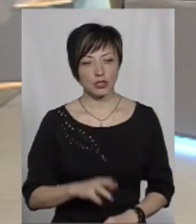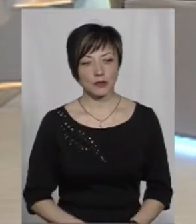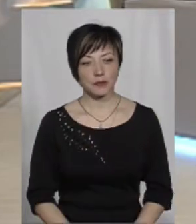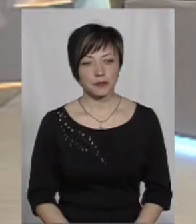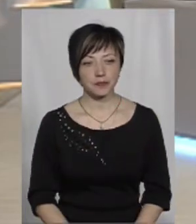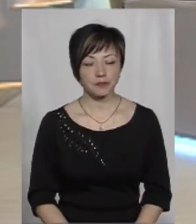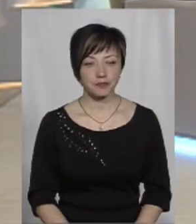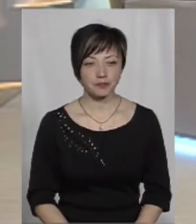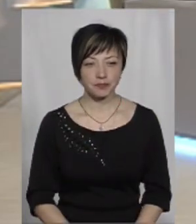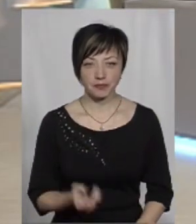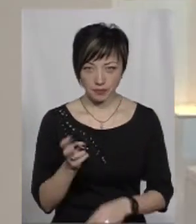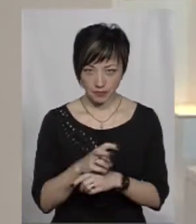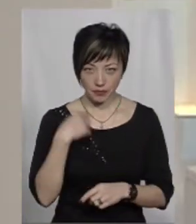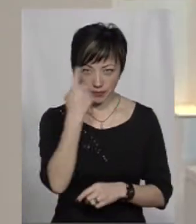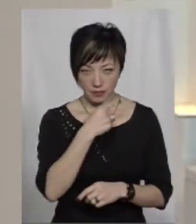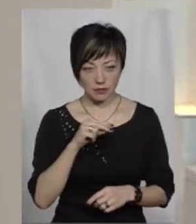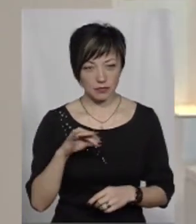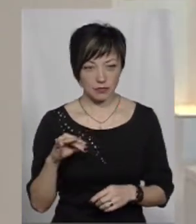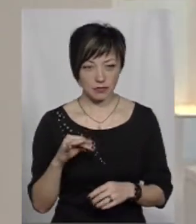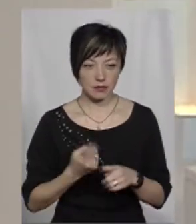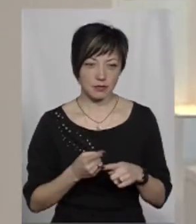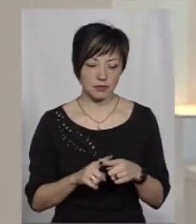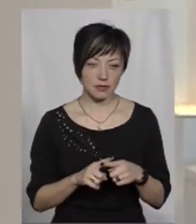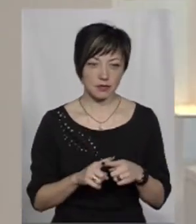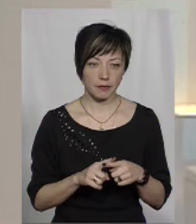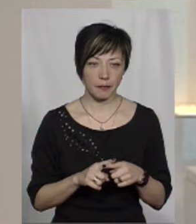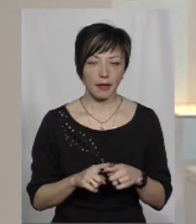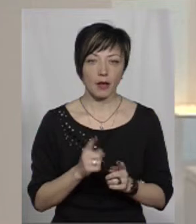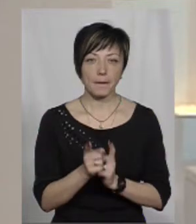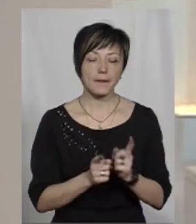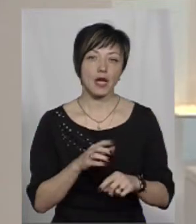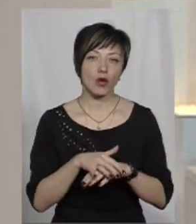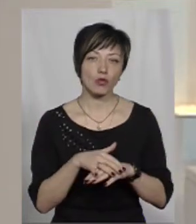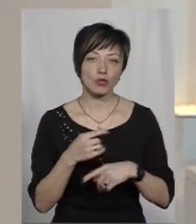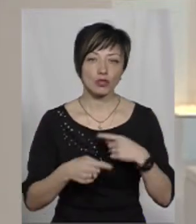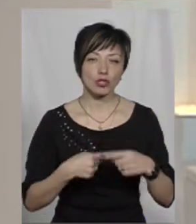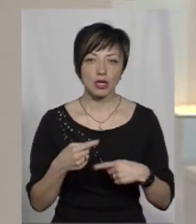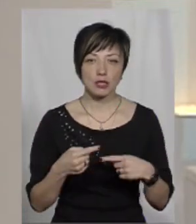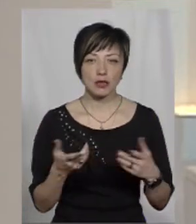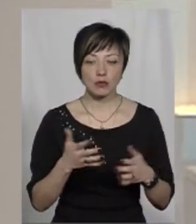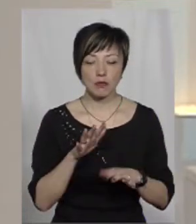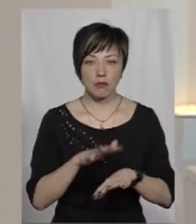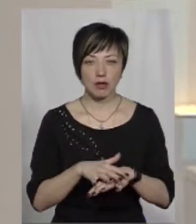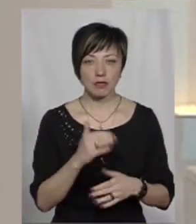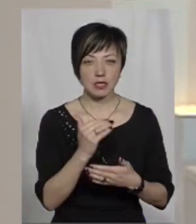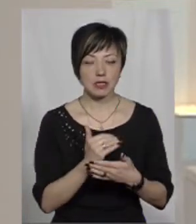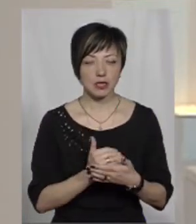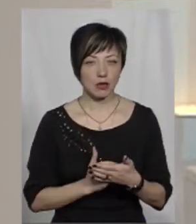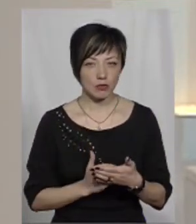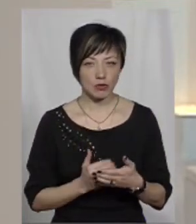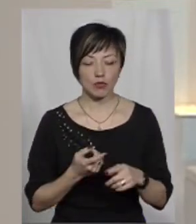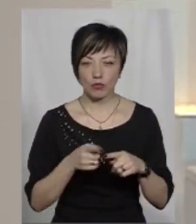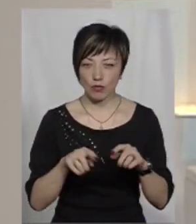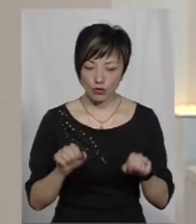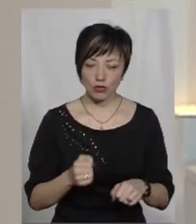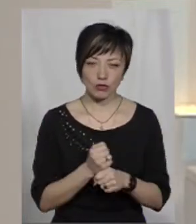січня. Прийти особисто, чи якщо це перерахунок через якусь банківську систему, то